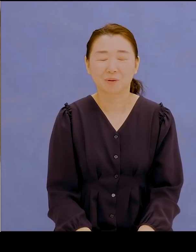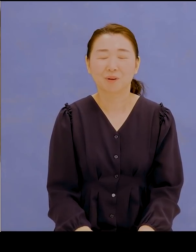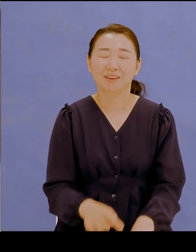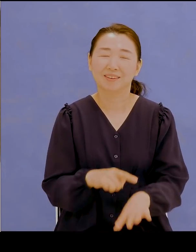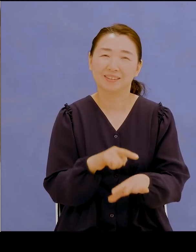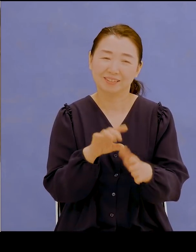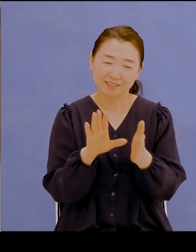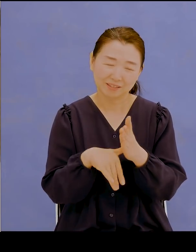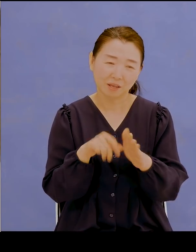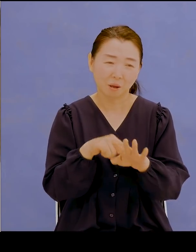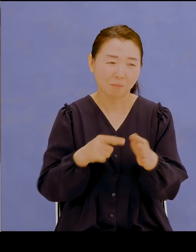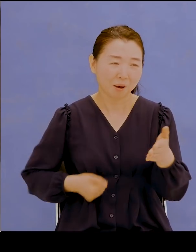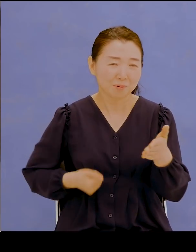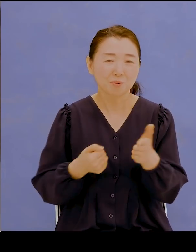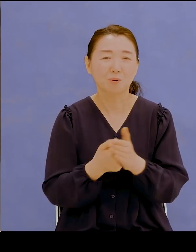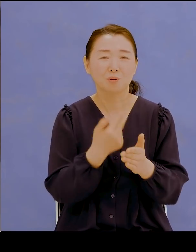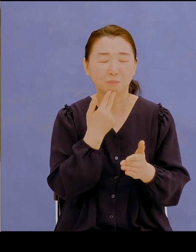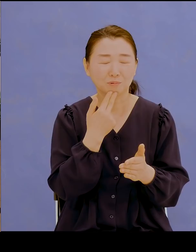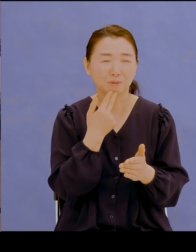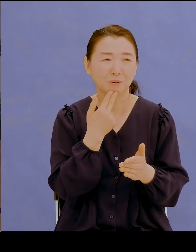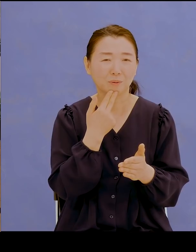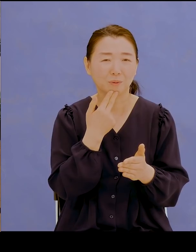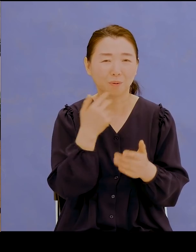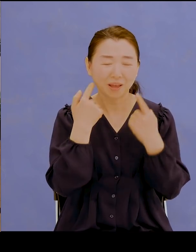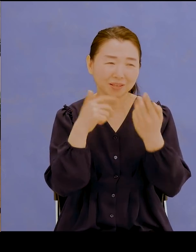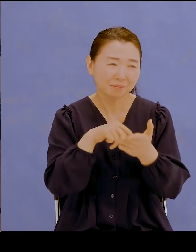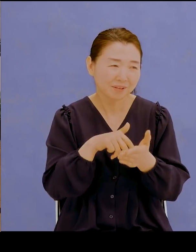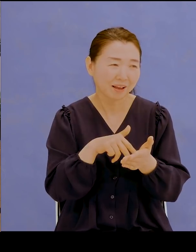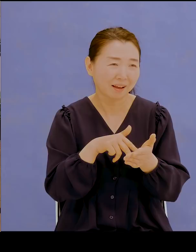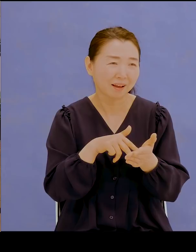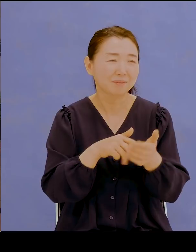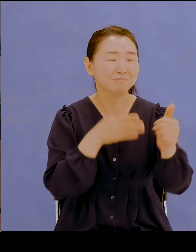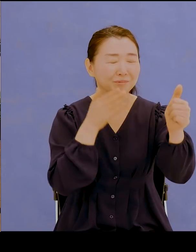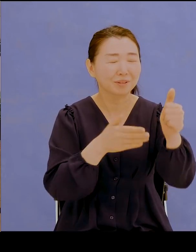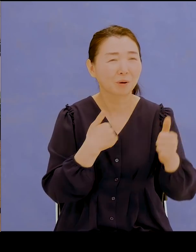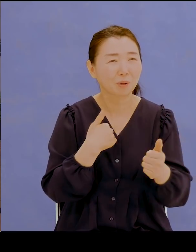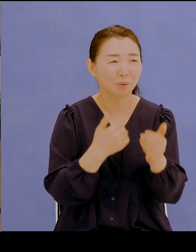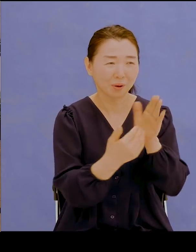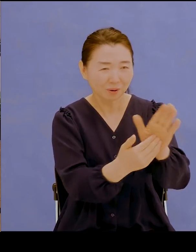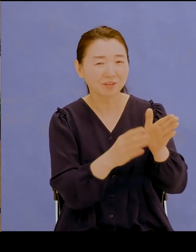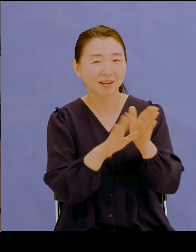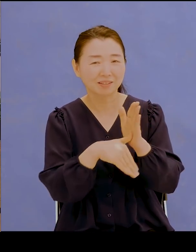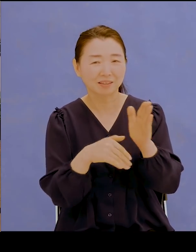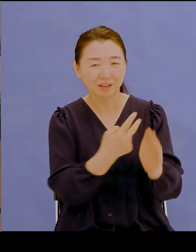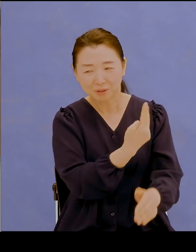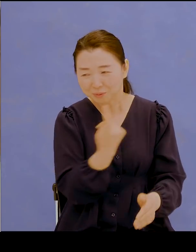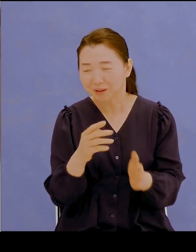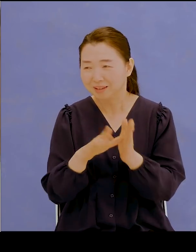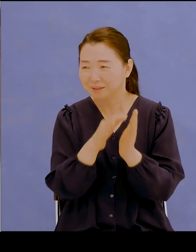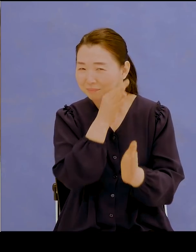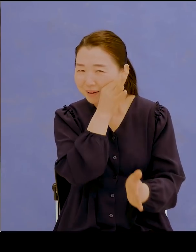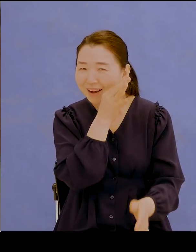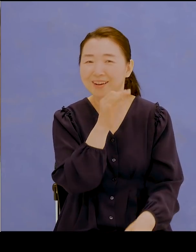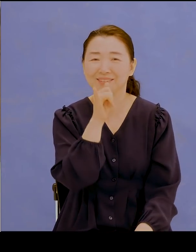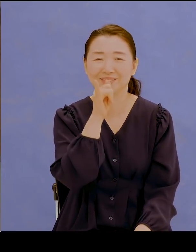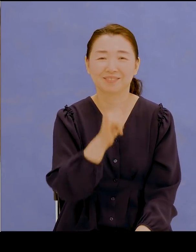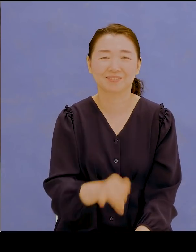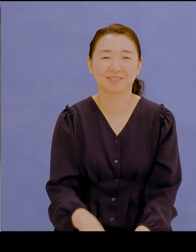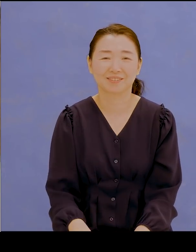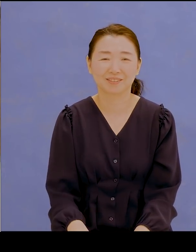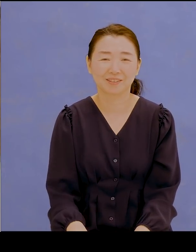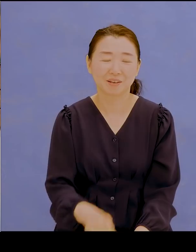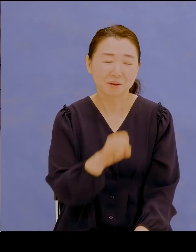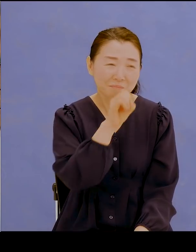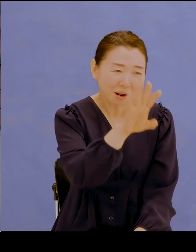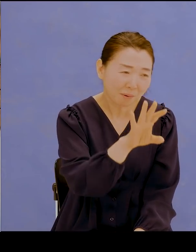용기가 없었던 거예요. 왜냐면 사정하러 가야 되고 병원이란 곳이 그보다 이거죠. 거절을 만약에 하게 되면 내가 뒤돌아 나올 때 약간 이런 거 민망하잖아요. 그치? 민망하고